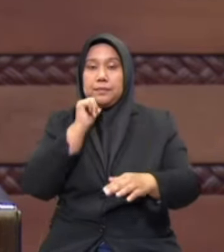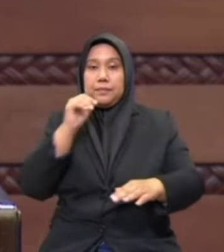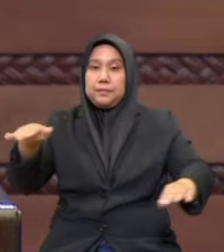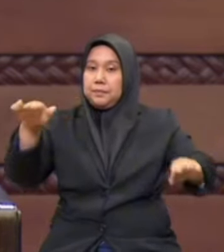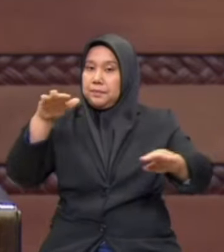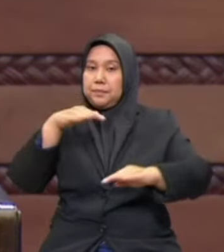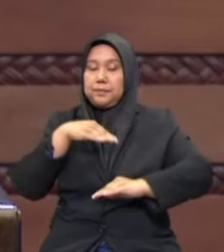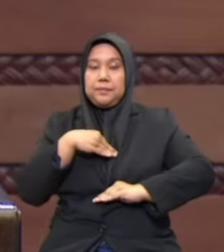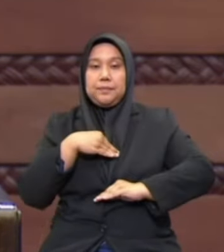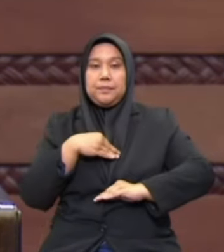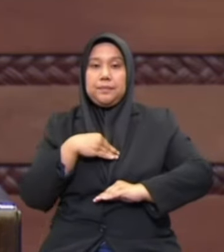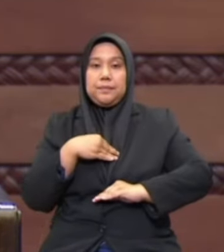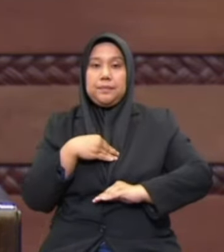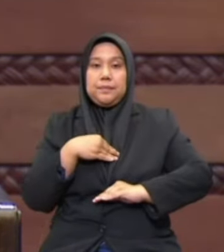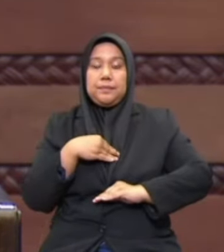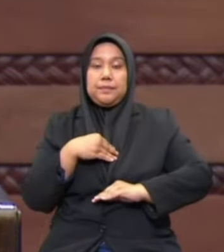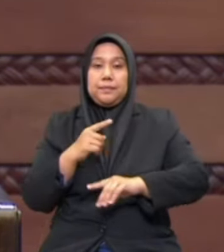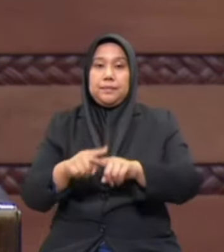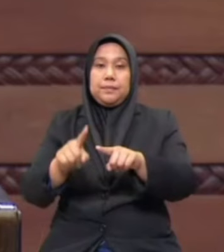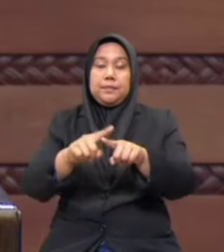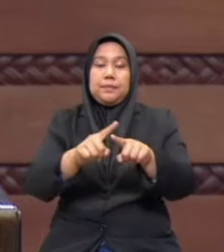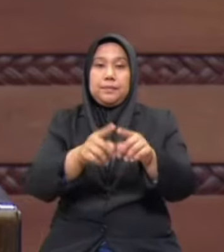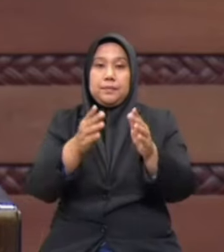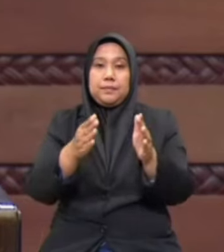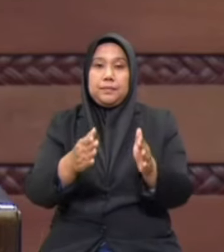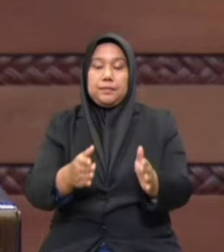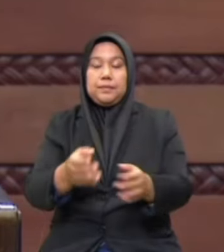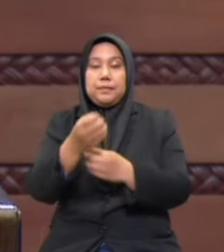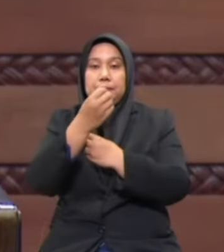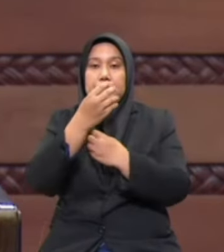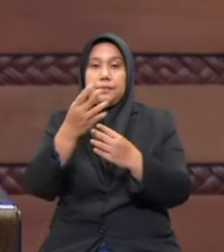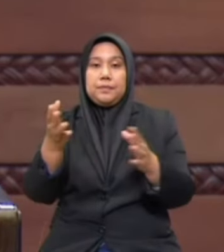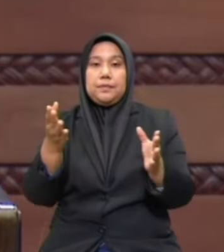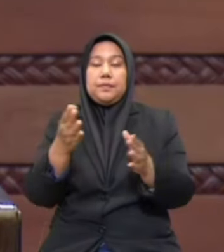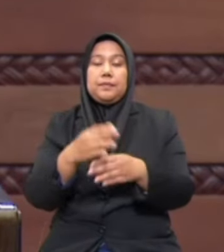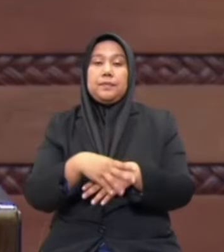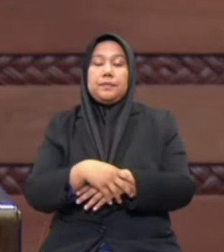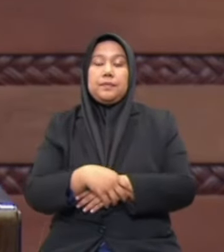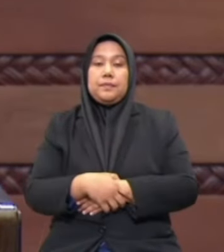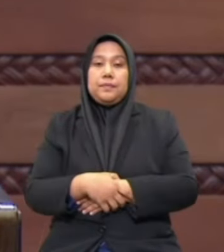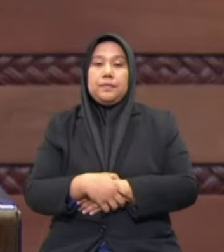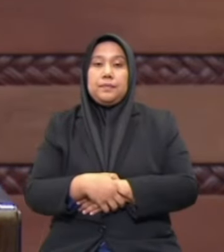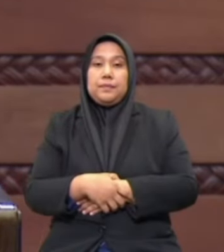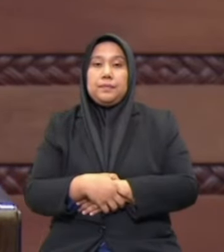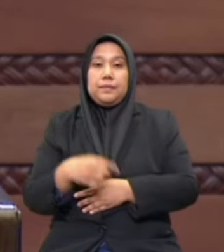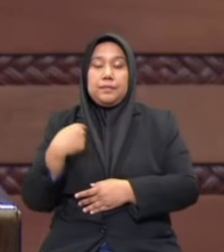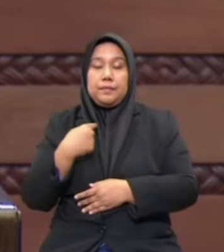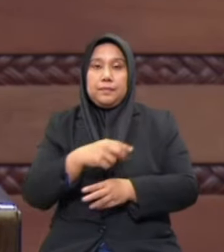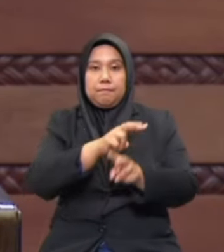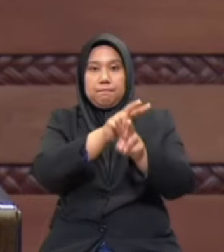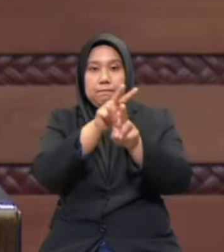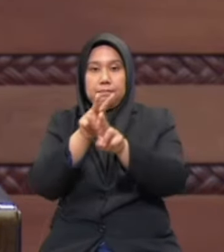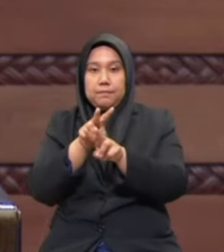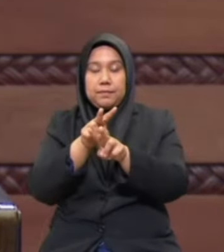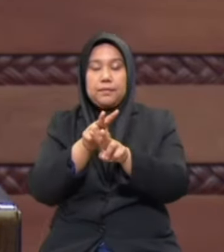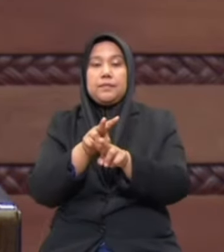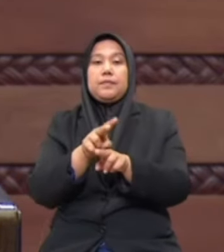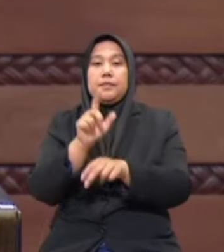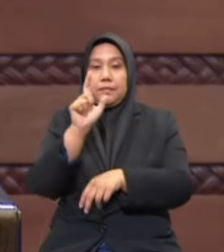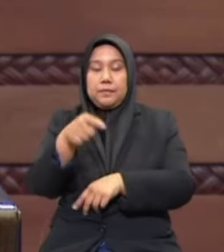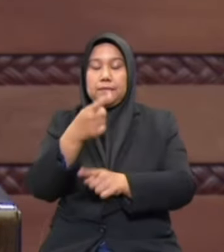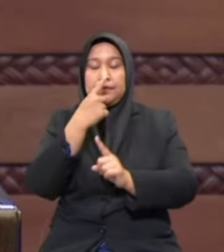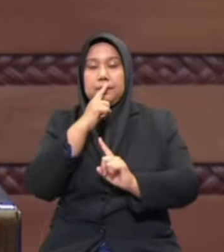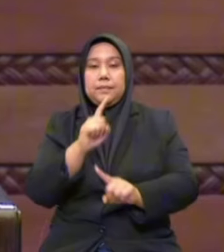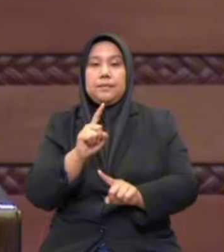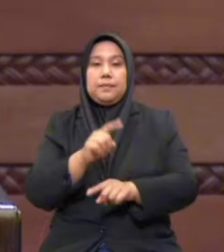macam-macam orang kata tang izin fake new di seluruhan so kita akan monitor kita akan jawab macam baru-baru